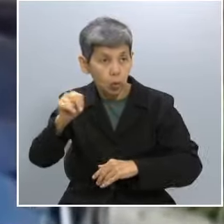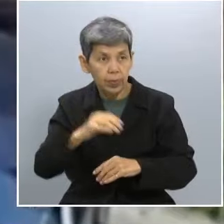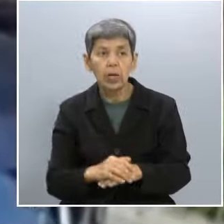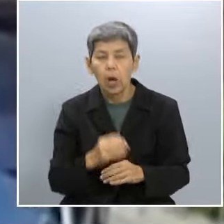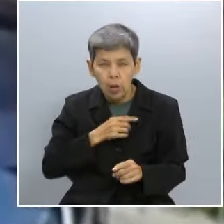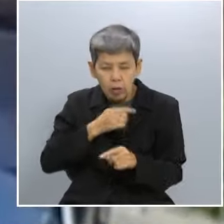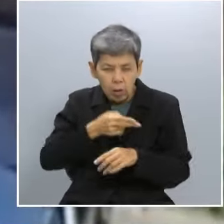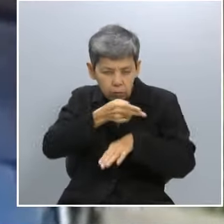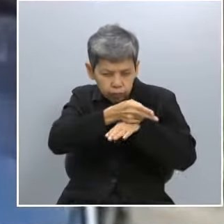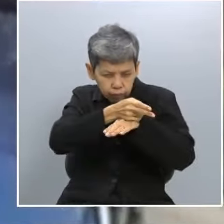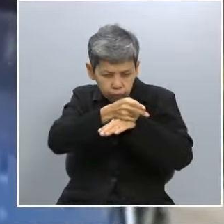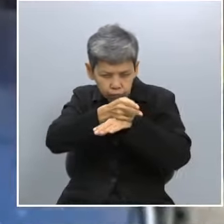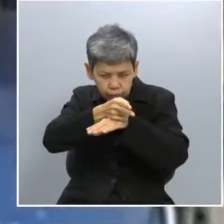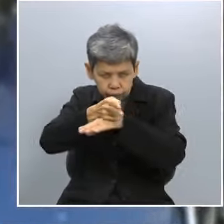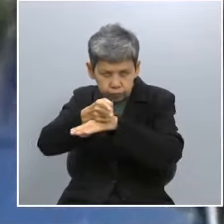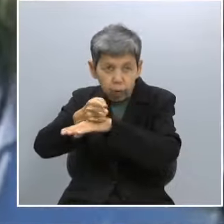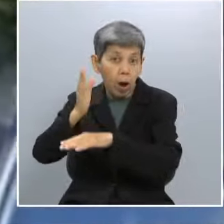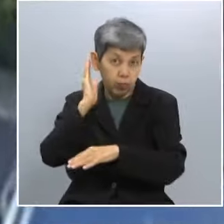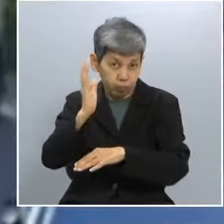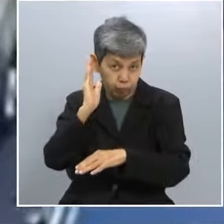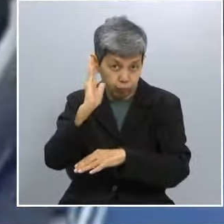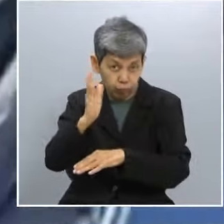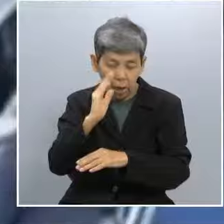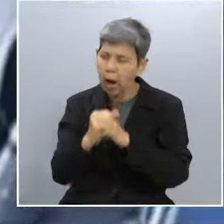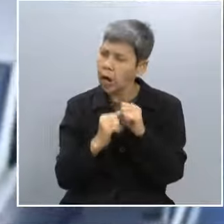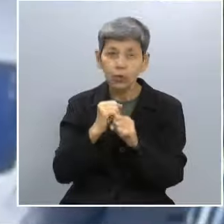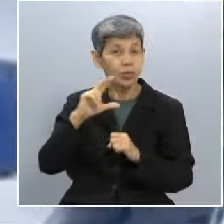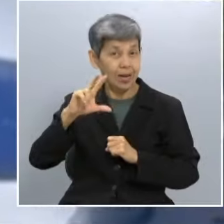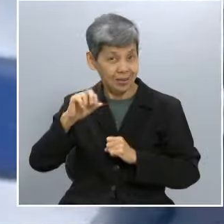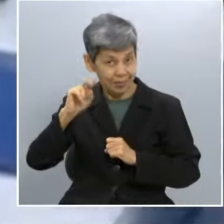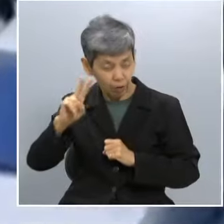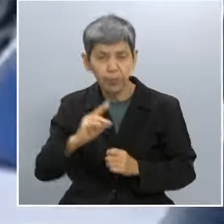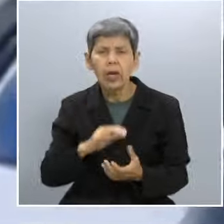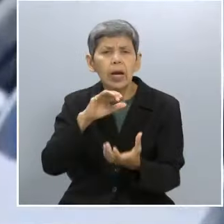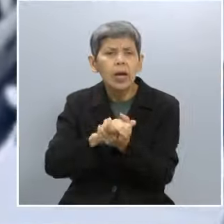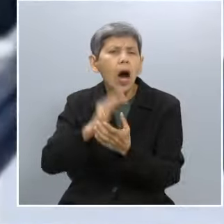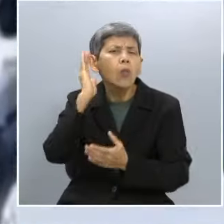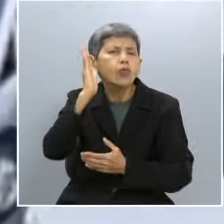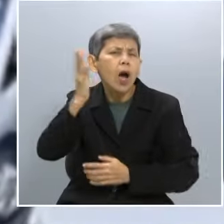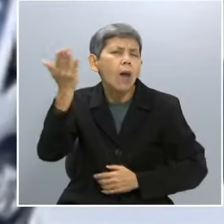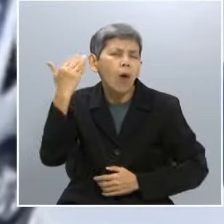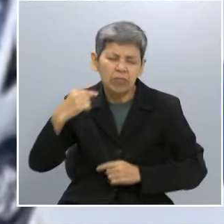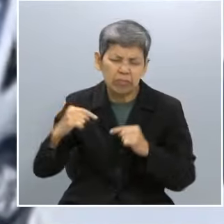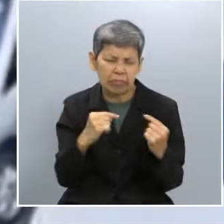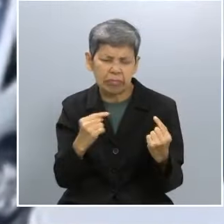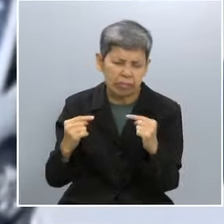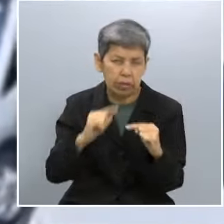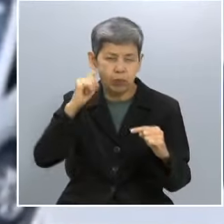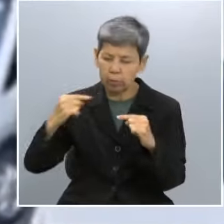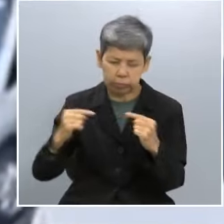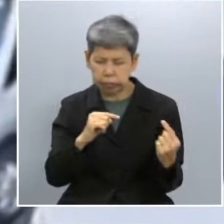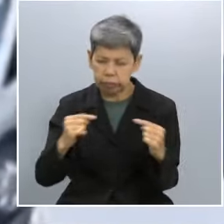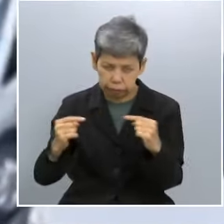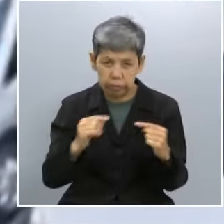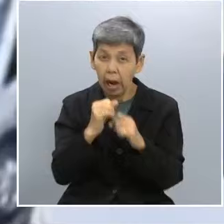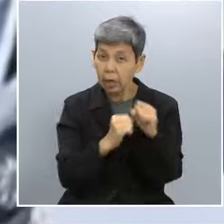ภาพนะฮะขณะที่นายอารยะนะฮอายุ 32ปีเป็นอดีตสามีครับโต้เถียงกับทางฝั่งของฮากิม